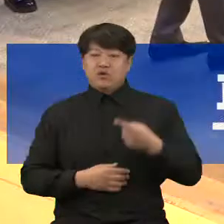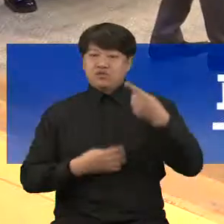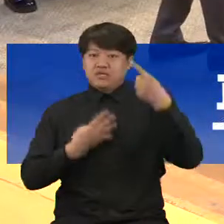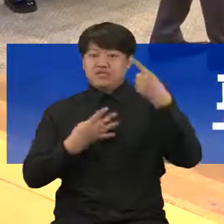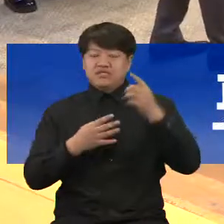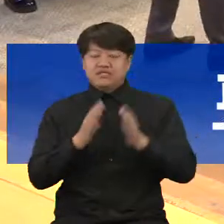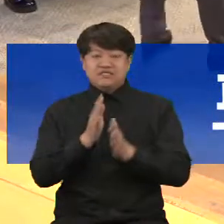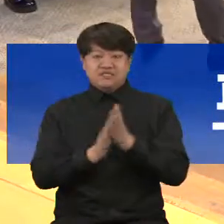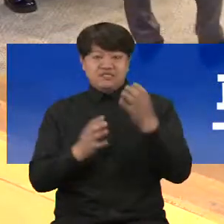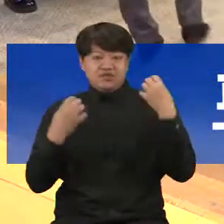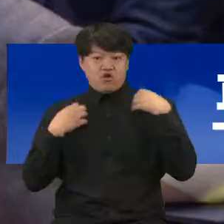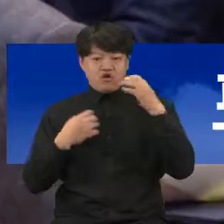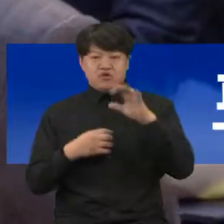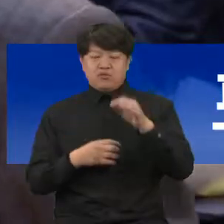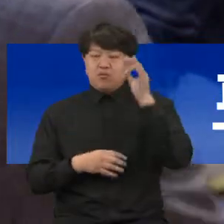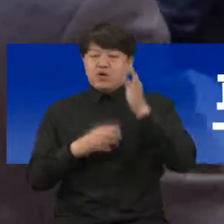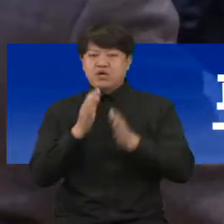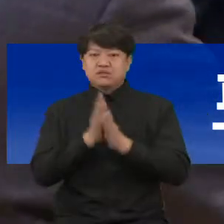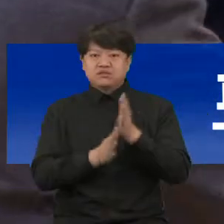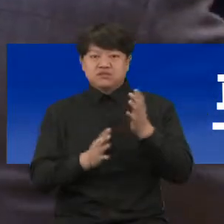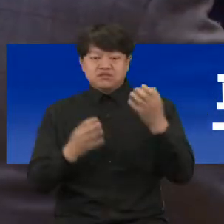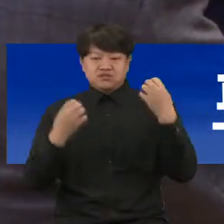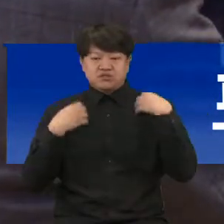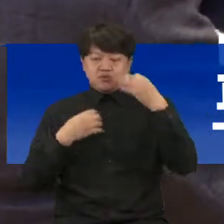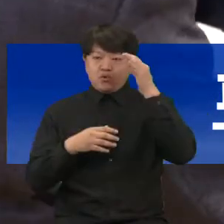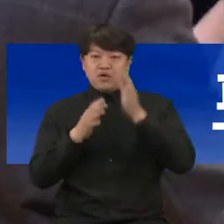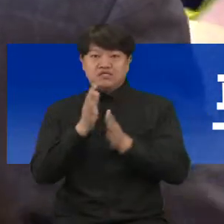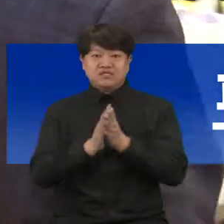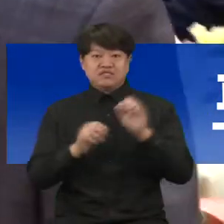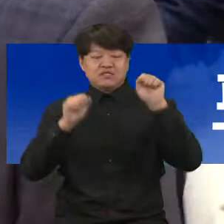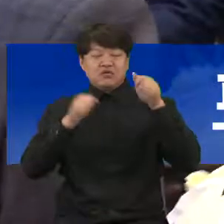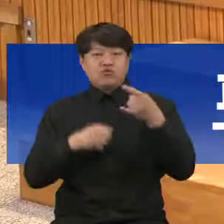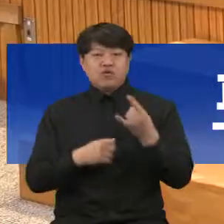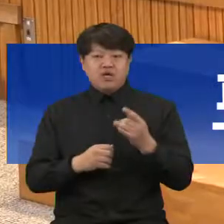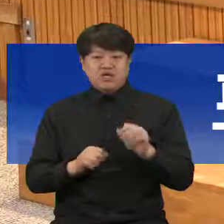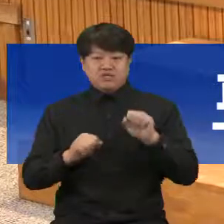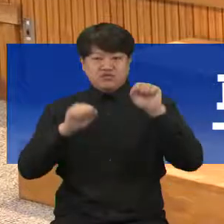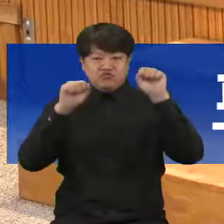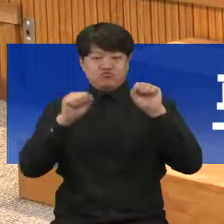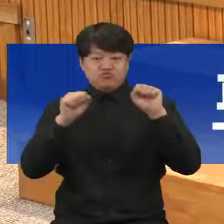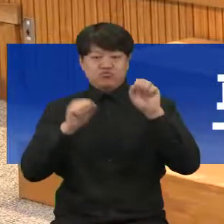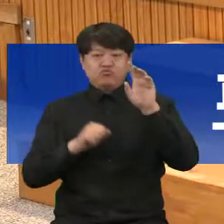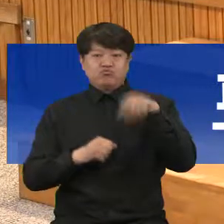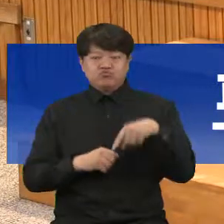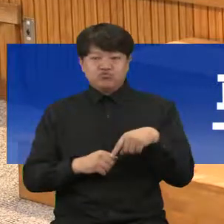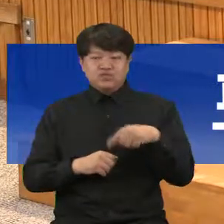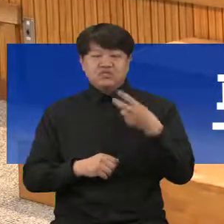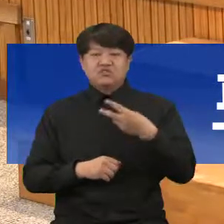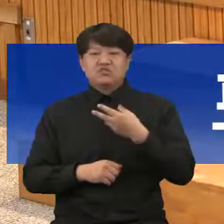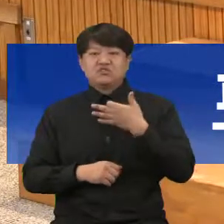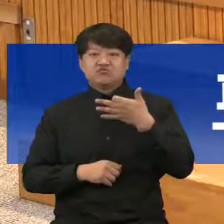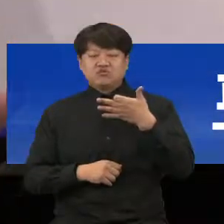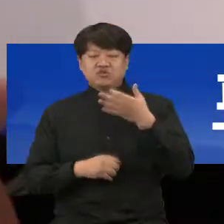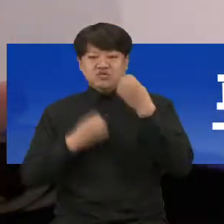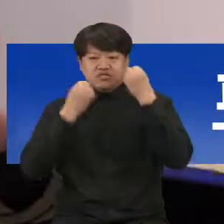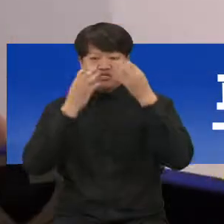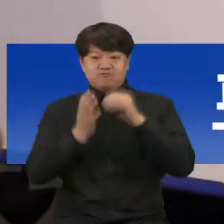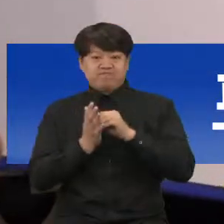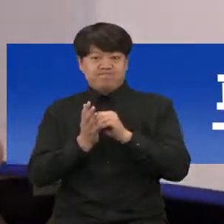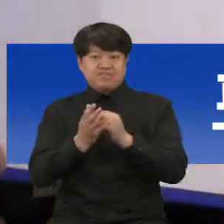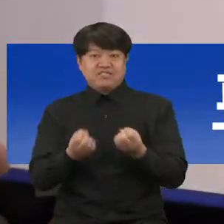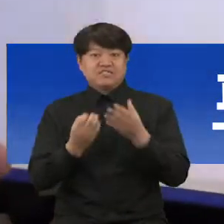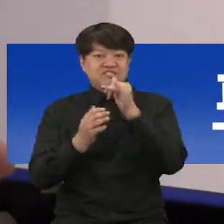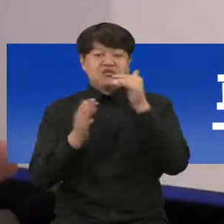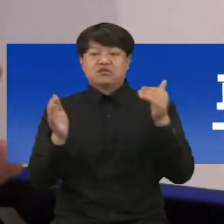지난 4일 시청 대회의실에서 포항시청 포항시 체육회 직장 운동경기 부 2019년 도 신규